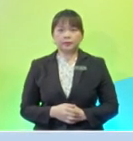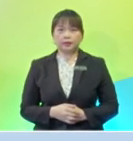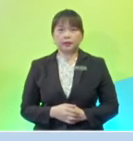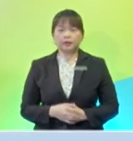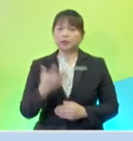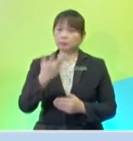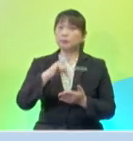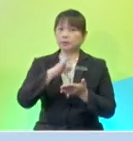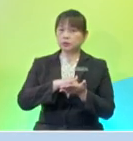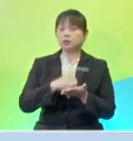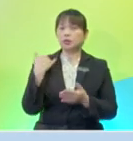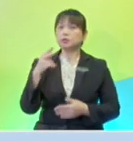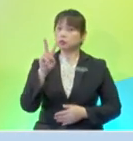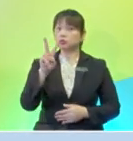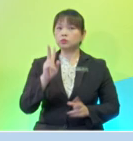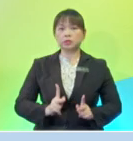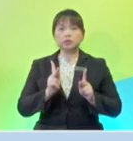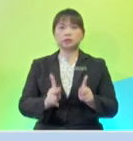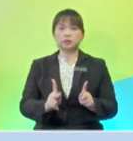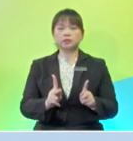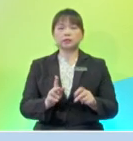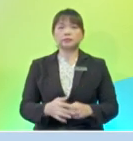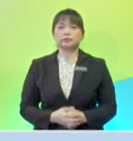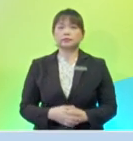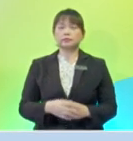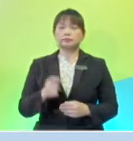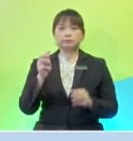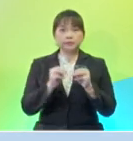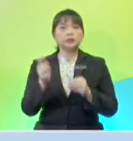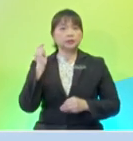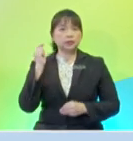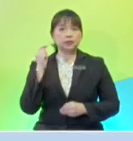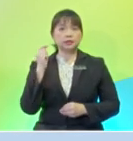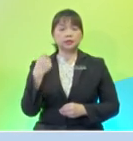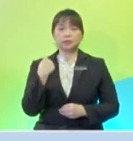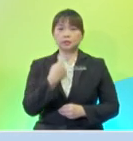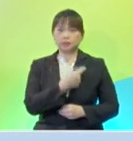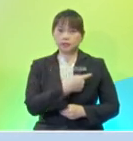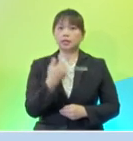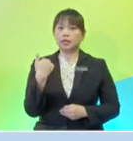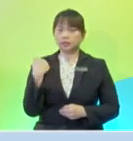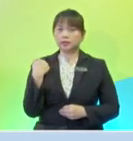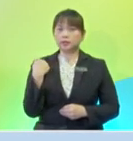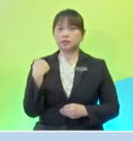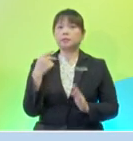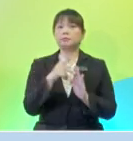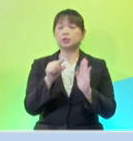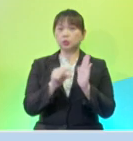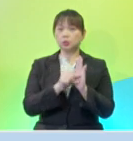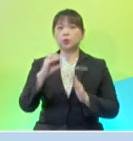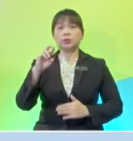pengorakannya ada dua kaidah macam tadi yang kita Terangkan dia ada penggerakkan selari dan